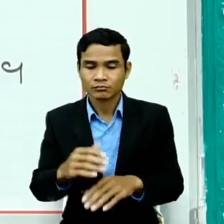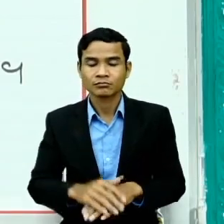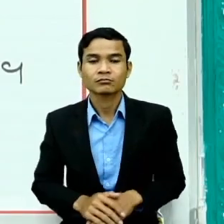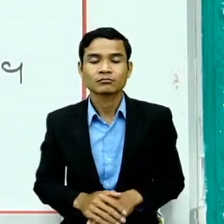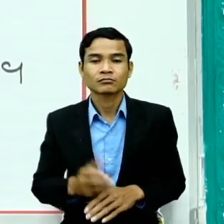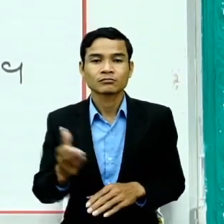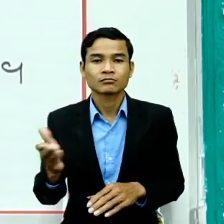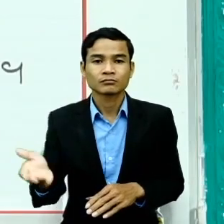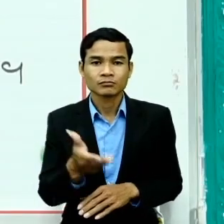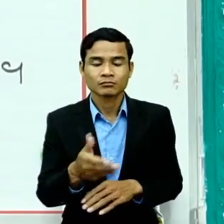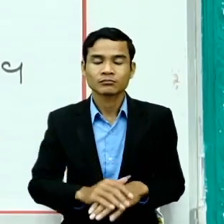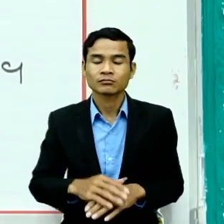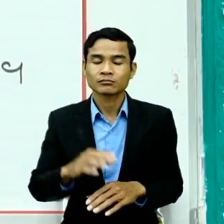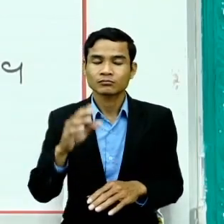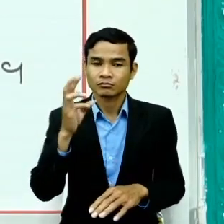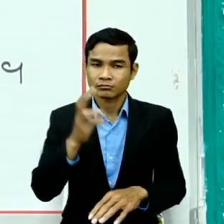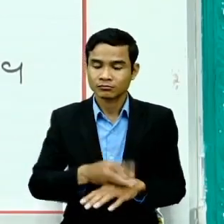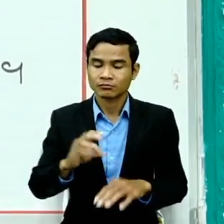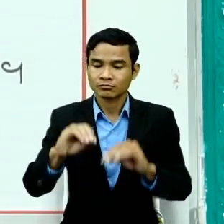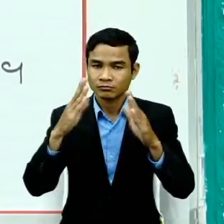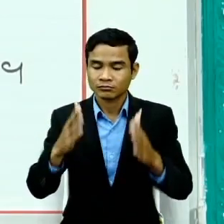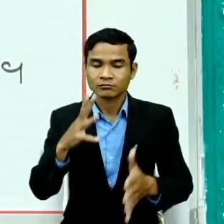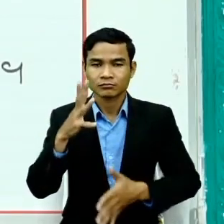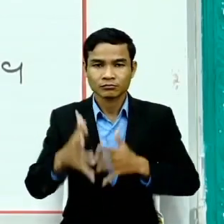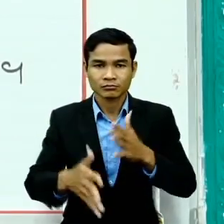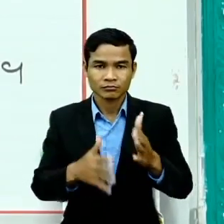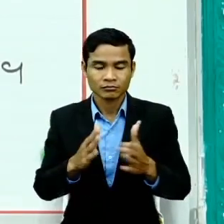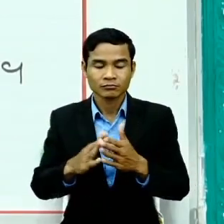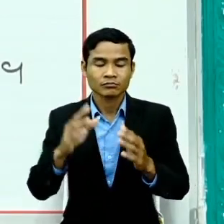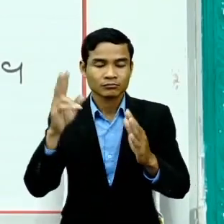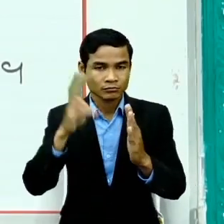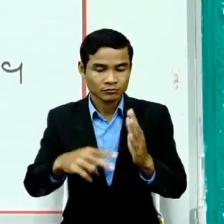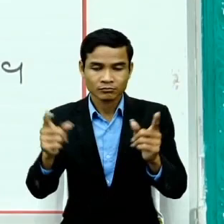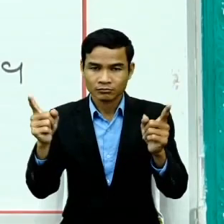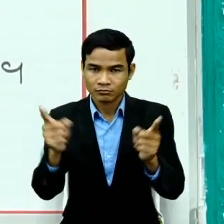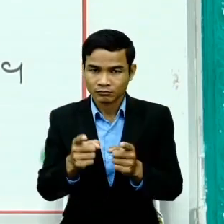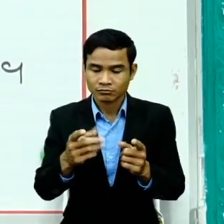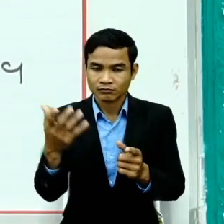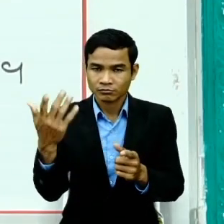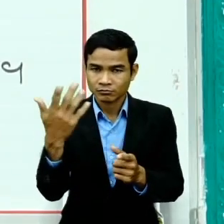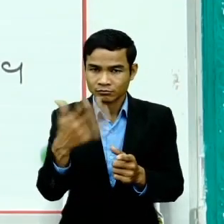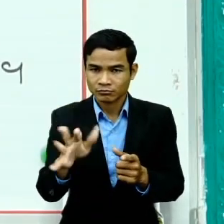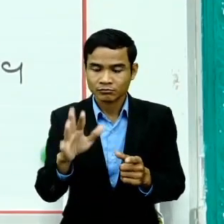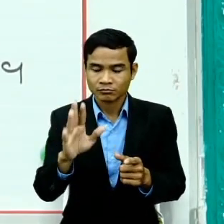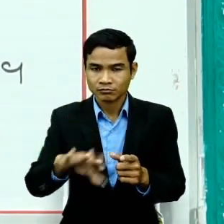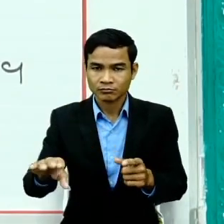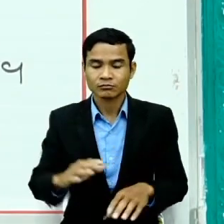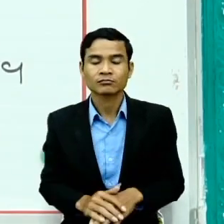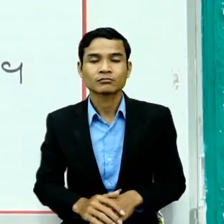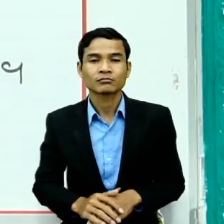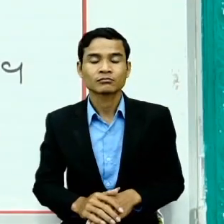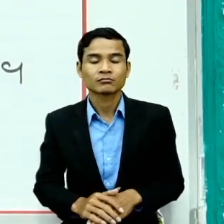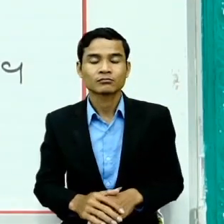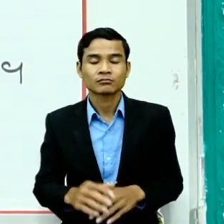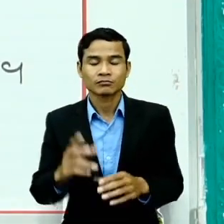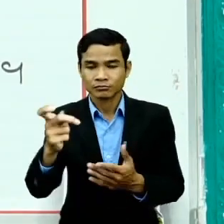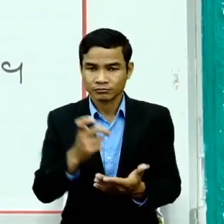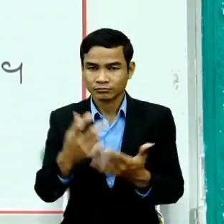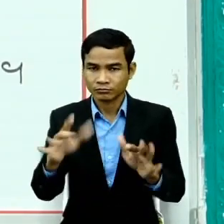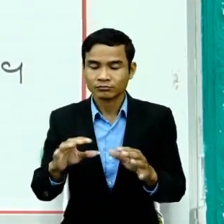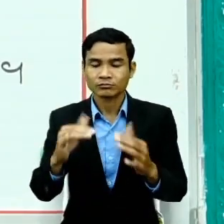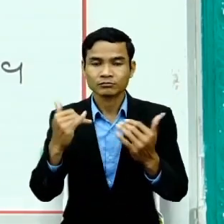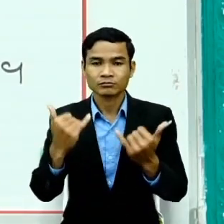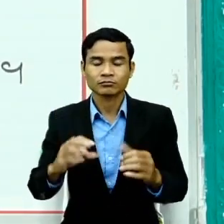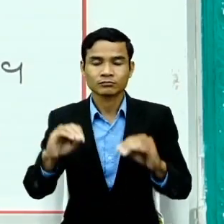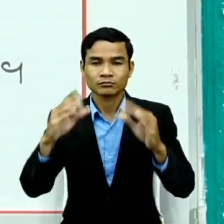lấy con từng ở đây chạm bánh mấy nhà cô bàn án à tập bắt ở con sẽ đáp cha chia cùng rồi đuổi hai lớn nhà cô nâng án à